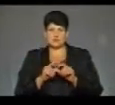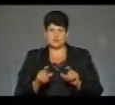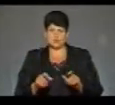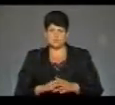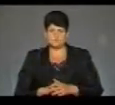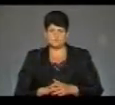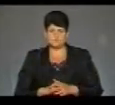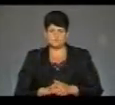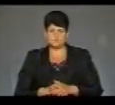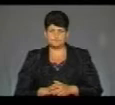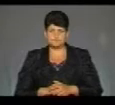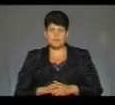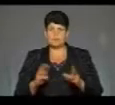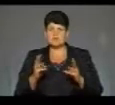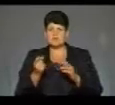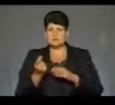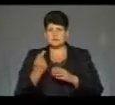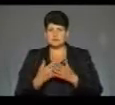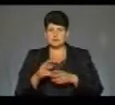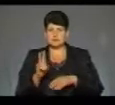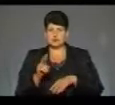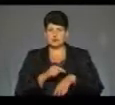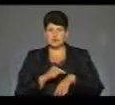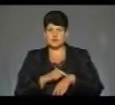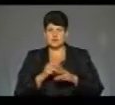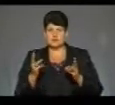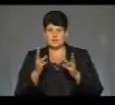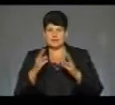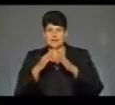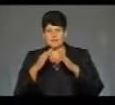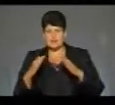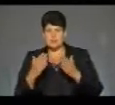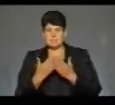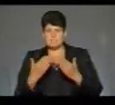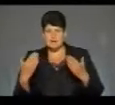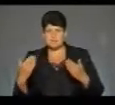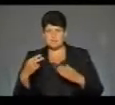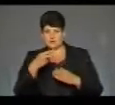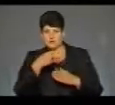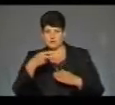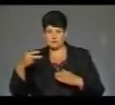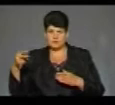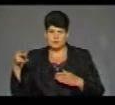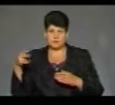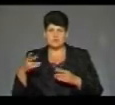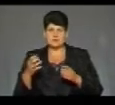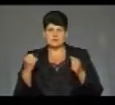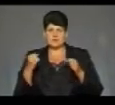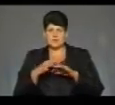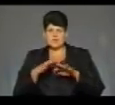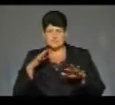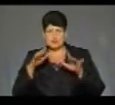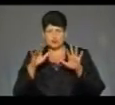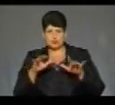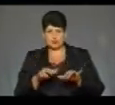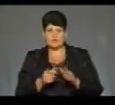школу. Пожежа виникла близько 2-ї години. Згоріли частина даху, меблі та стіни 2-го поверху, шкільний інвентар, спортзал та комп'ютерний